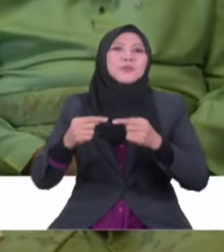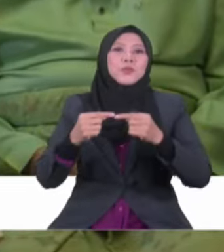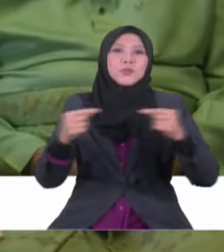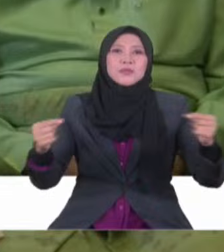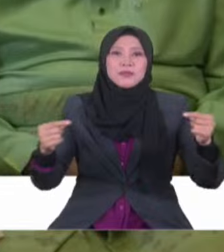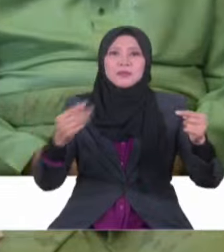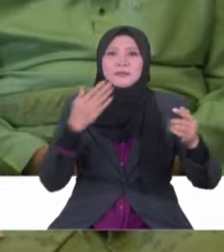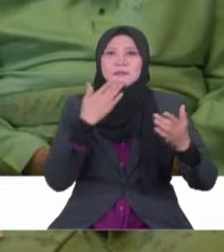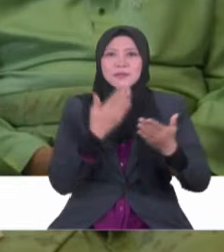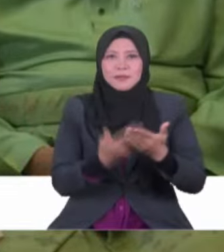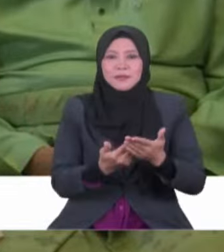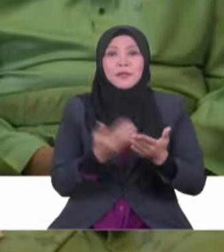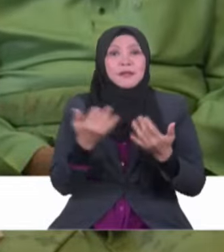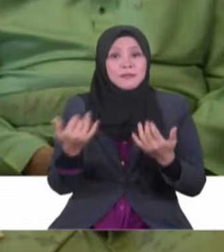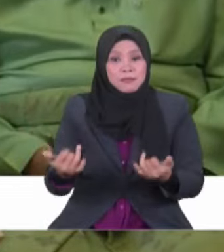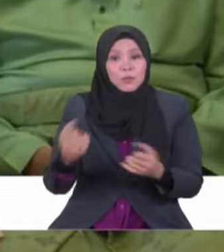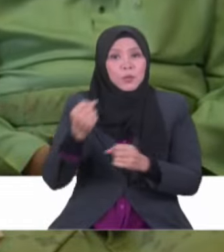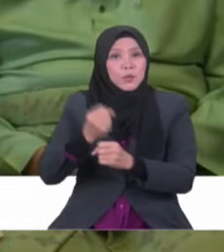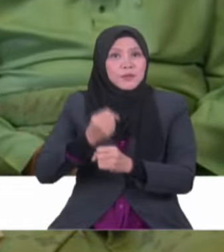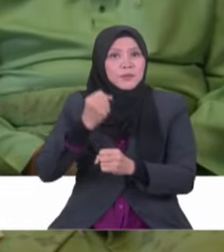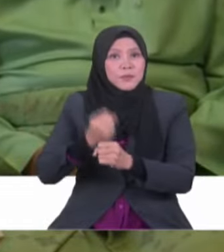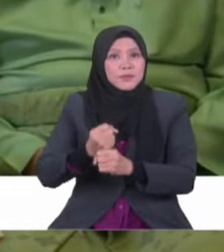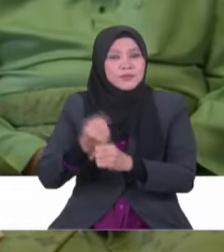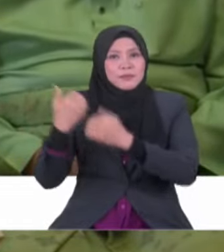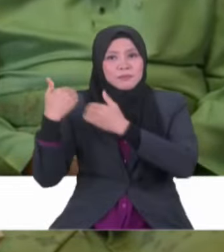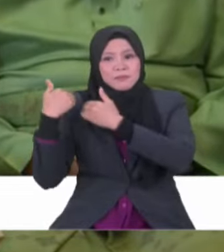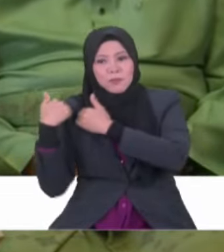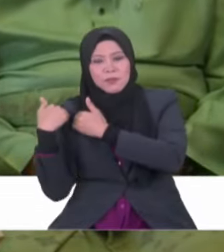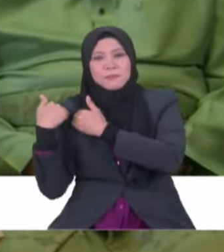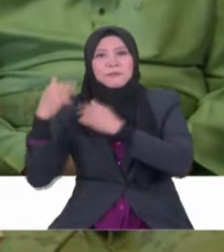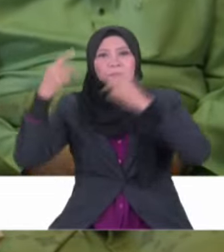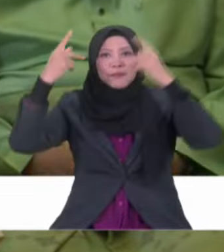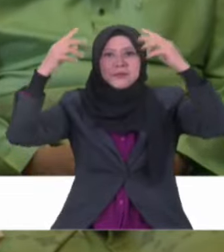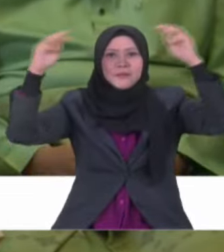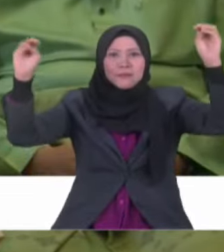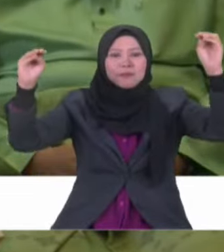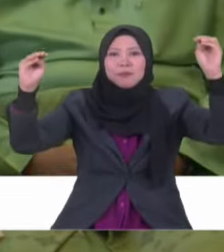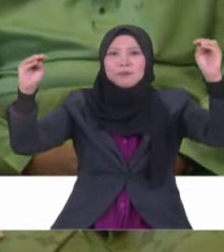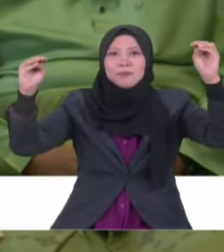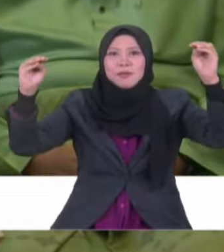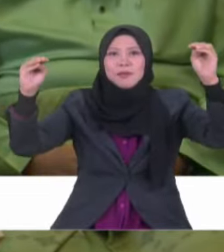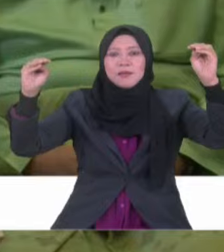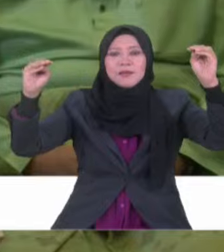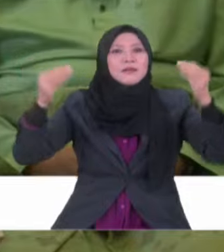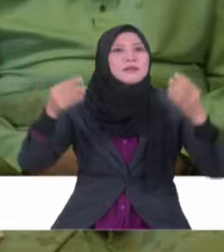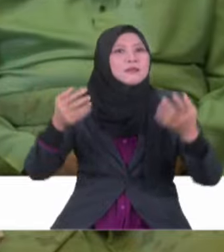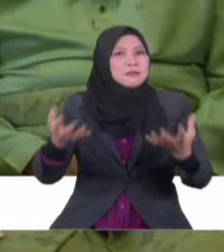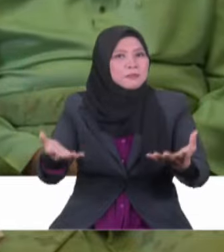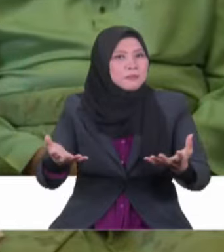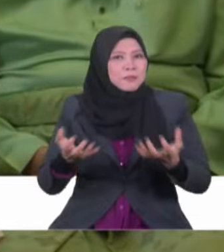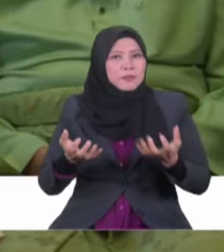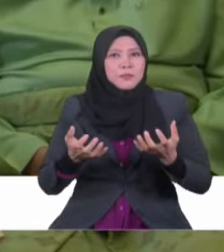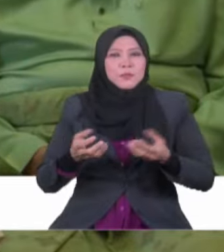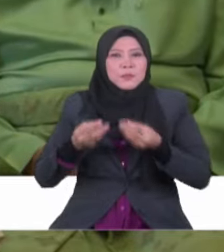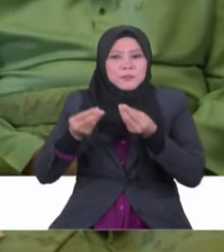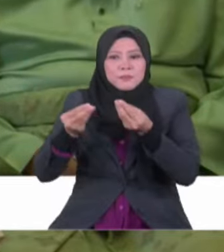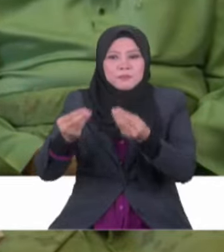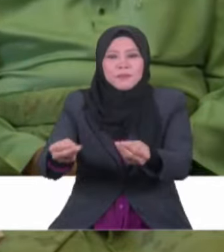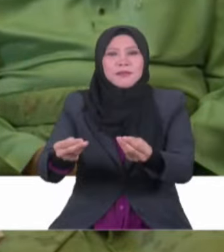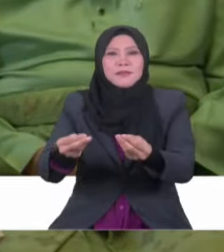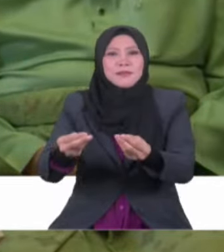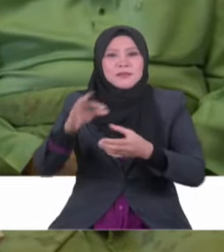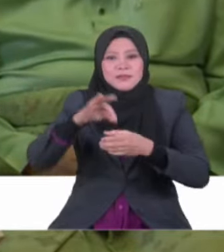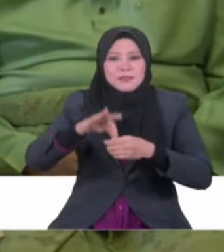saya, tugas saya sebagai PM, di antara hasrat saya ialah untuk memberikan